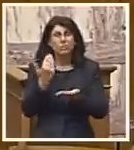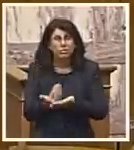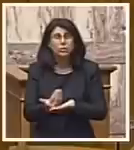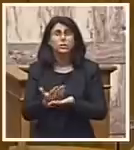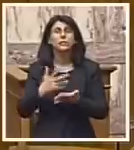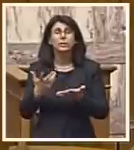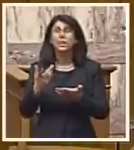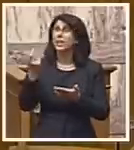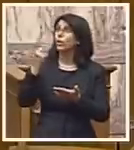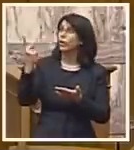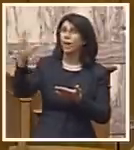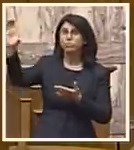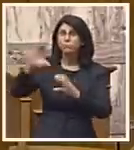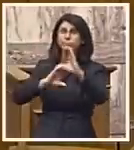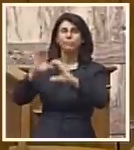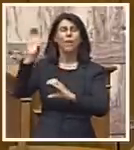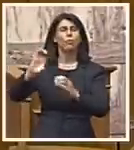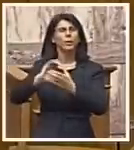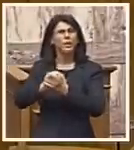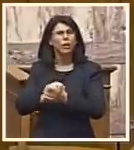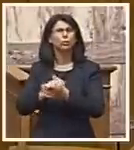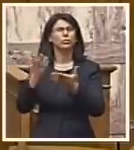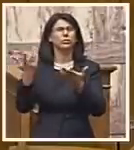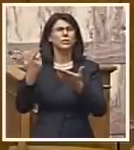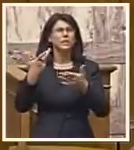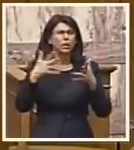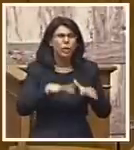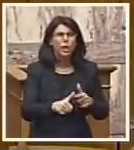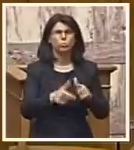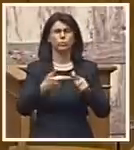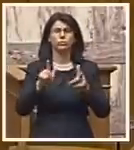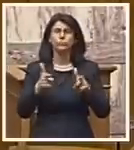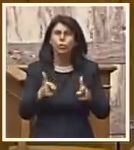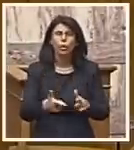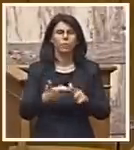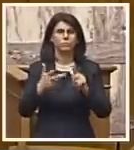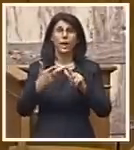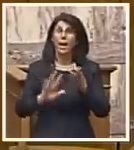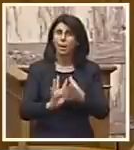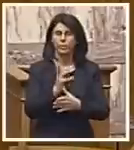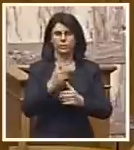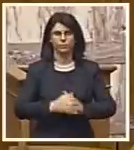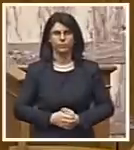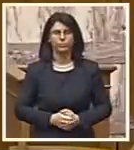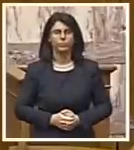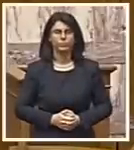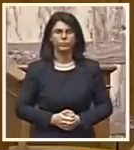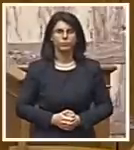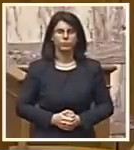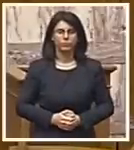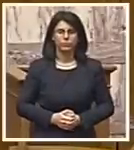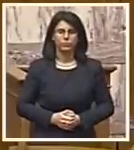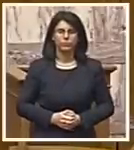και κοινοτικά κονδύλια, όπως και κάνουμε για τον άνεργο, για τη φτώχεια, για την ανάπτυξη. Και είχα γι' αυτό